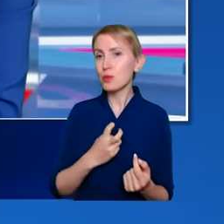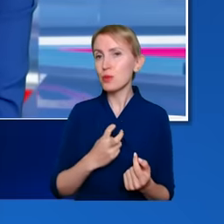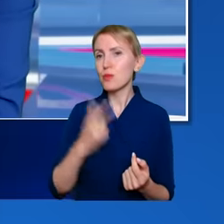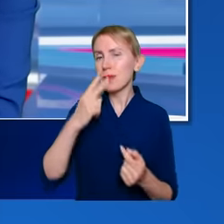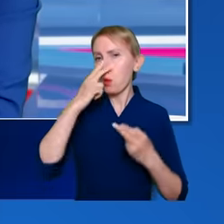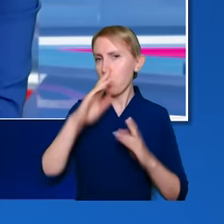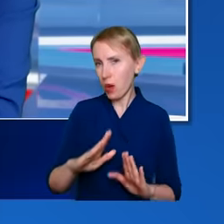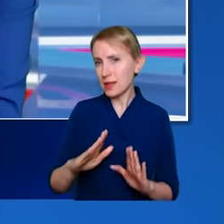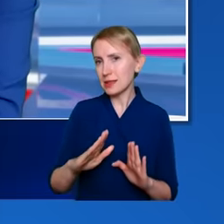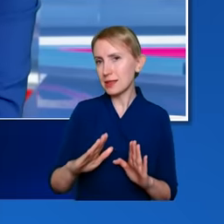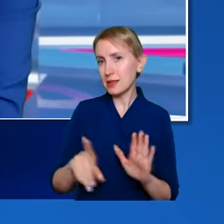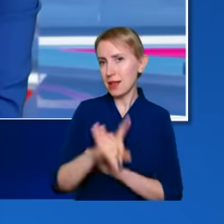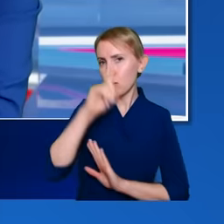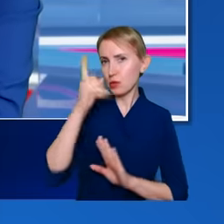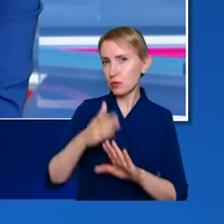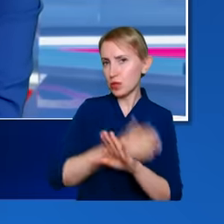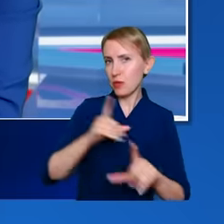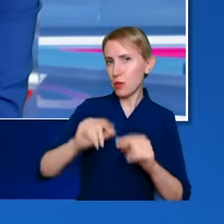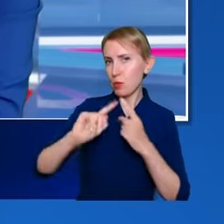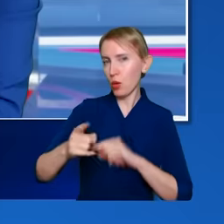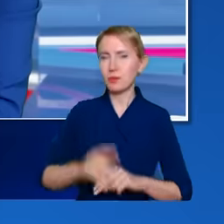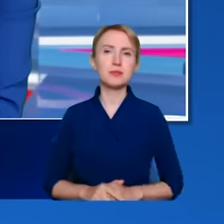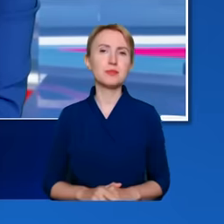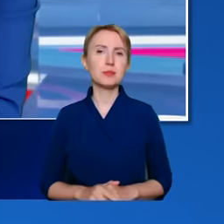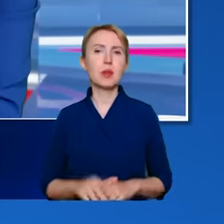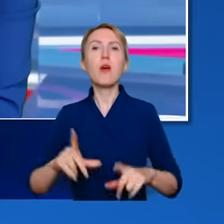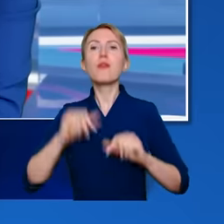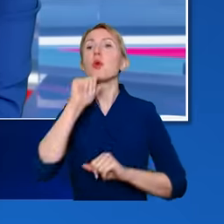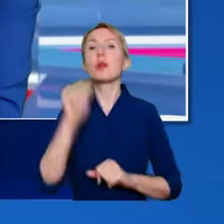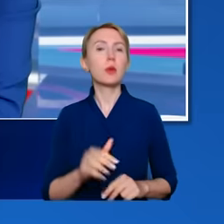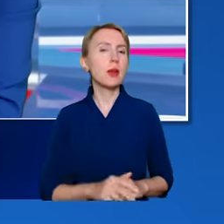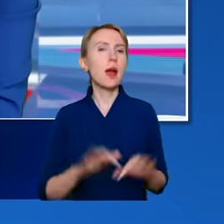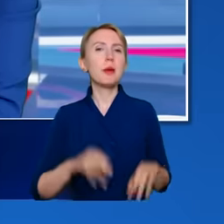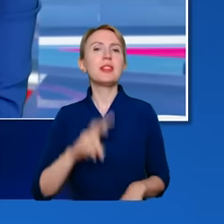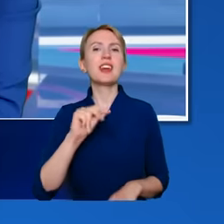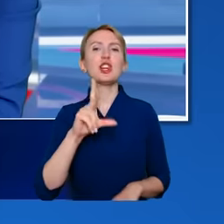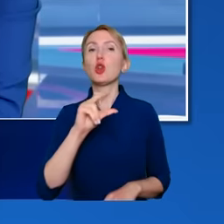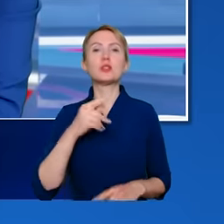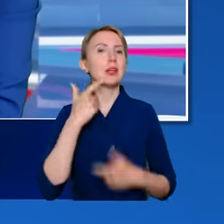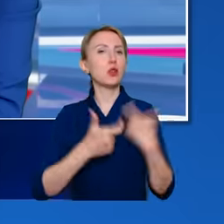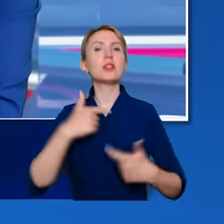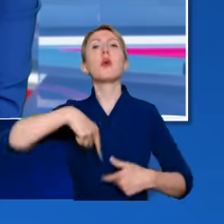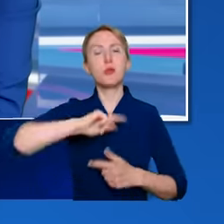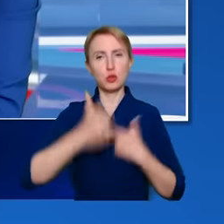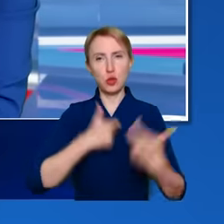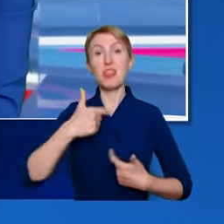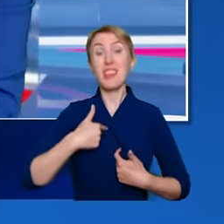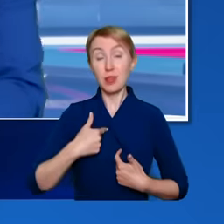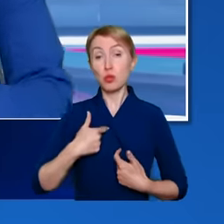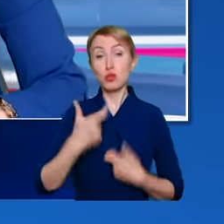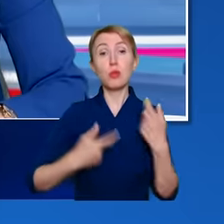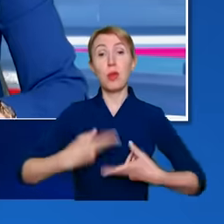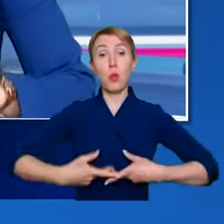pokazane ludziom przed wyborami czy po wyborach? Mówię o wyborach europejskich. Jeżeli pani Henik-Kloska tego nie zrobi, to my to zrobimy. Ja to zrobię i